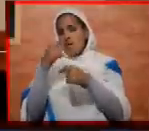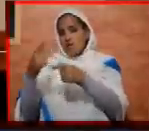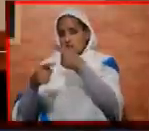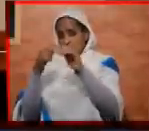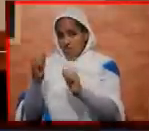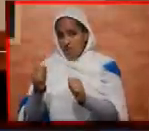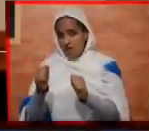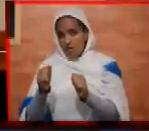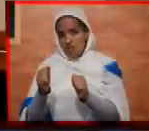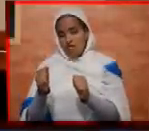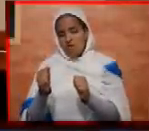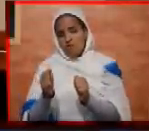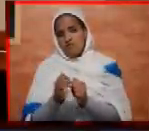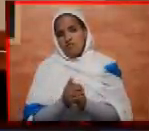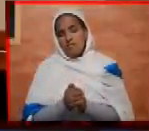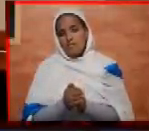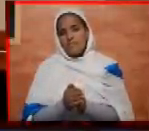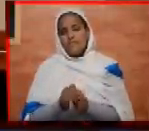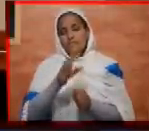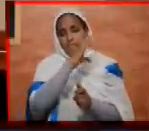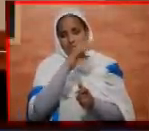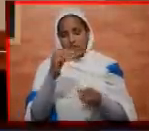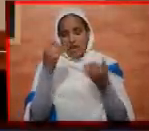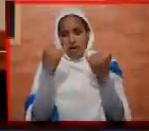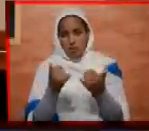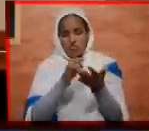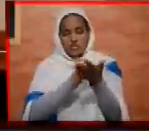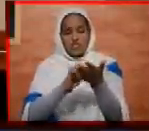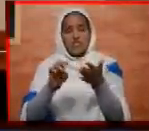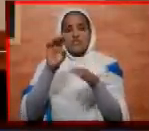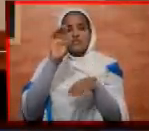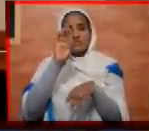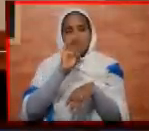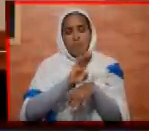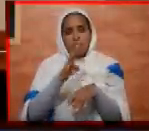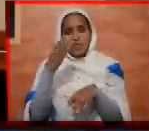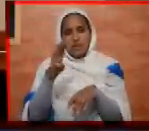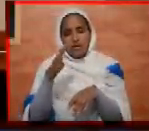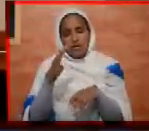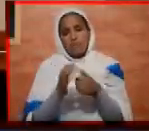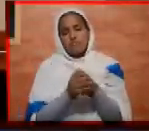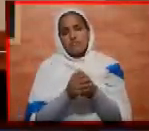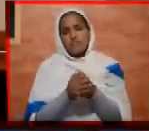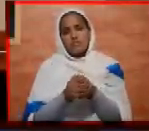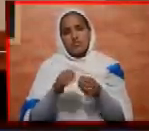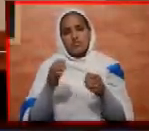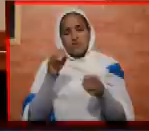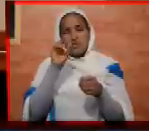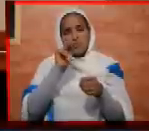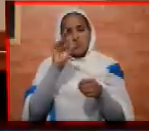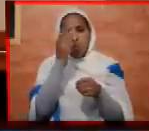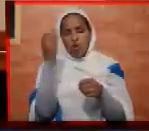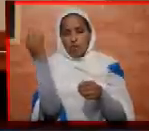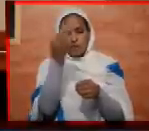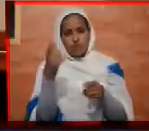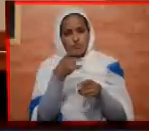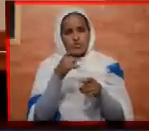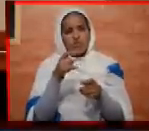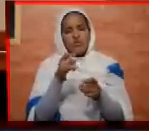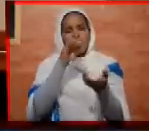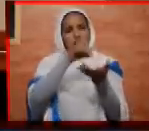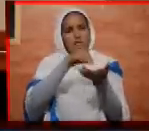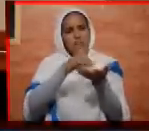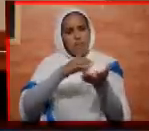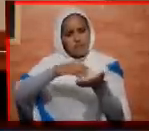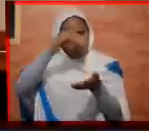ረሃቡን ጽሙን ርዛቱን ታግሰው ተምረው ይመጣሉ እና በአስተዳደር ላይ ከፍተኛ ለውጥ